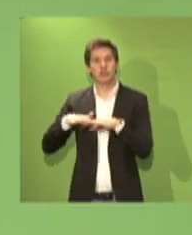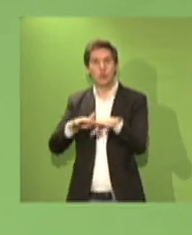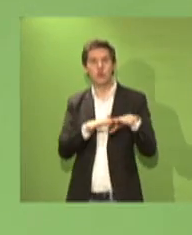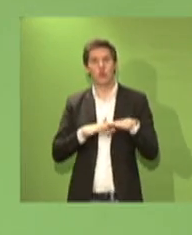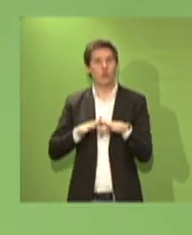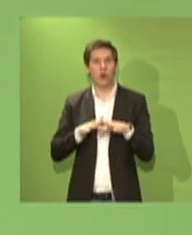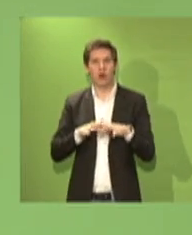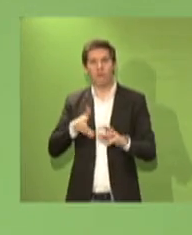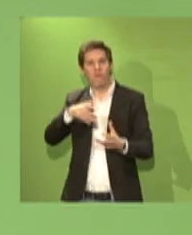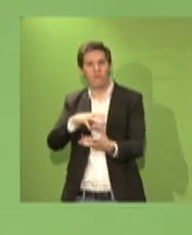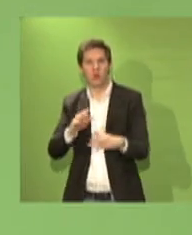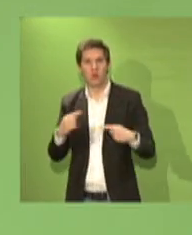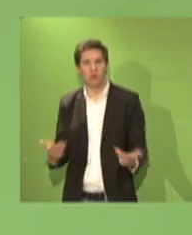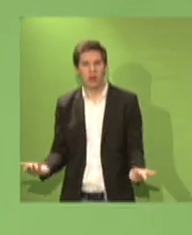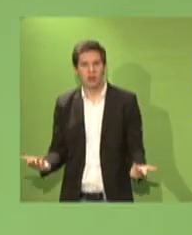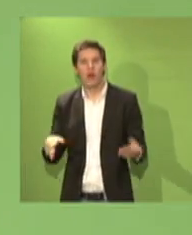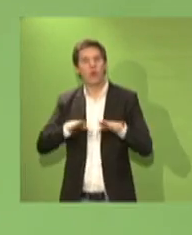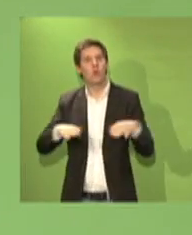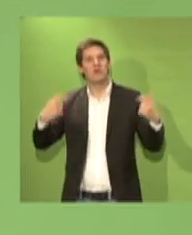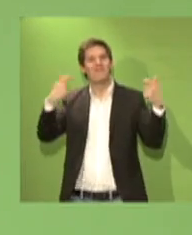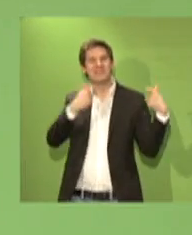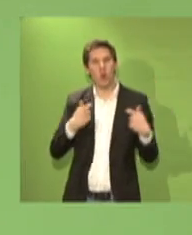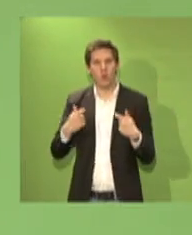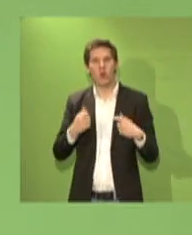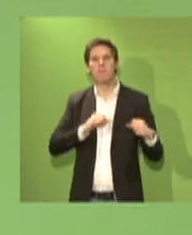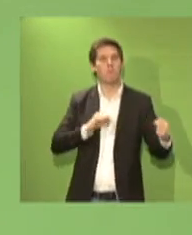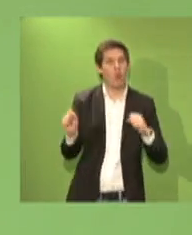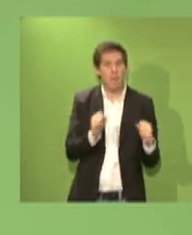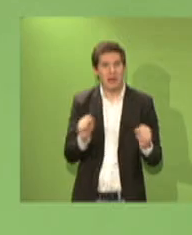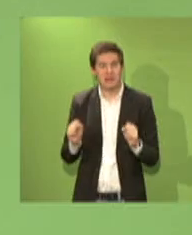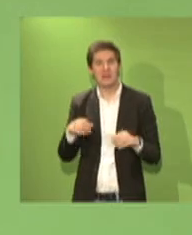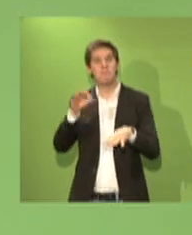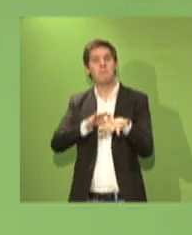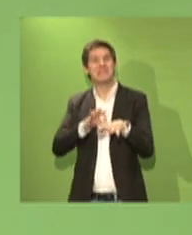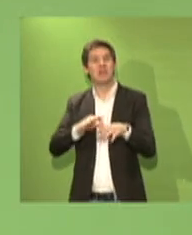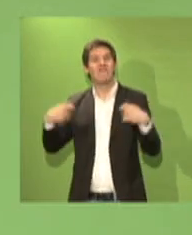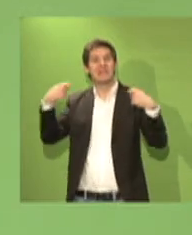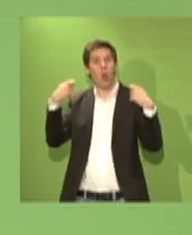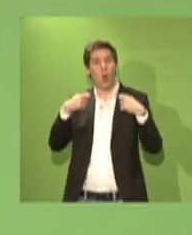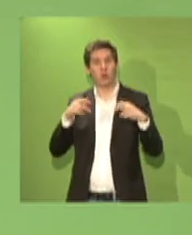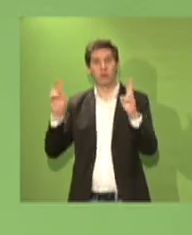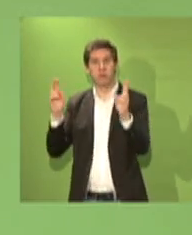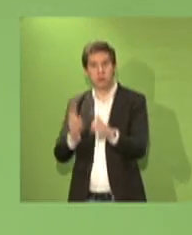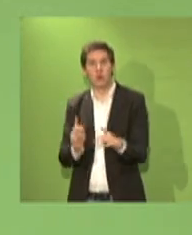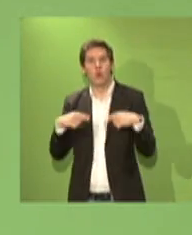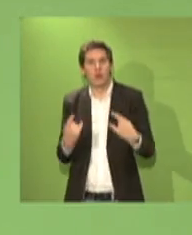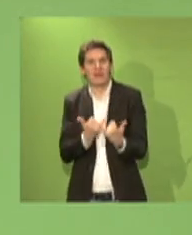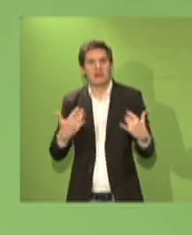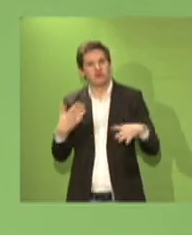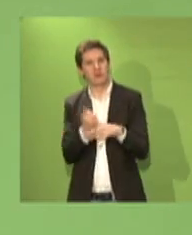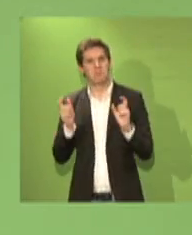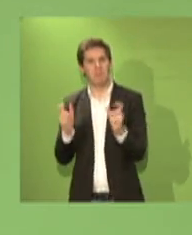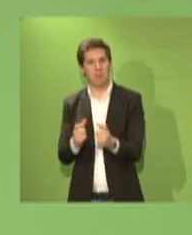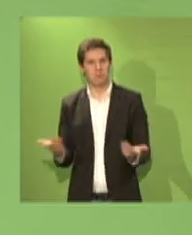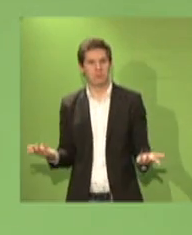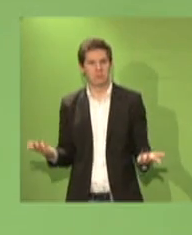wegbrechen, wenn die Grundversorgung, die Mobilität und die medizinische Versorgung auf dem Rückzug ist? Wie schaffen